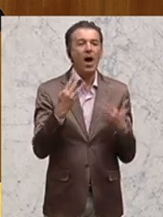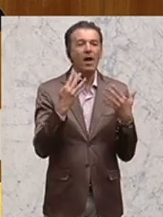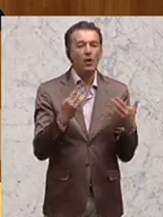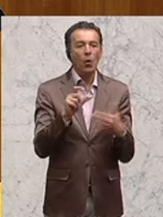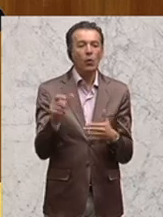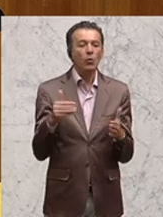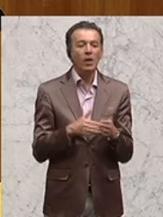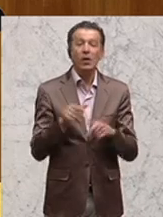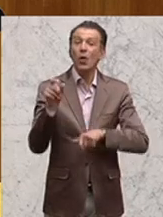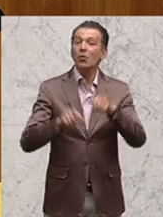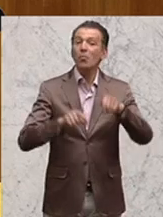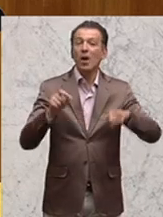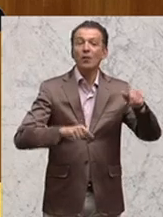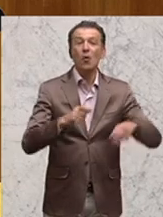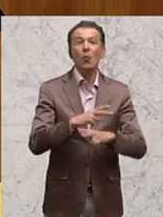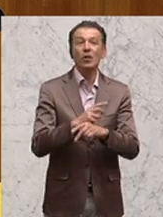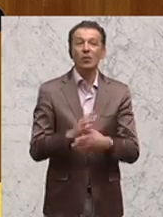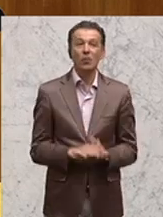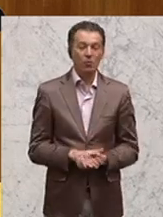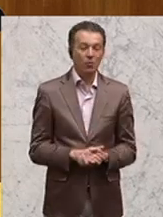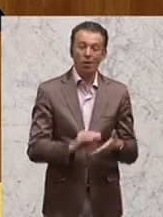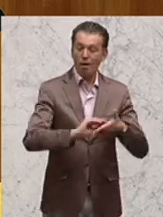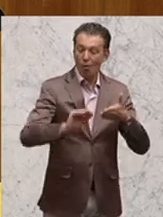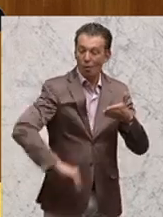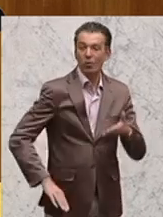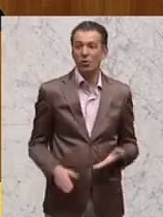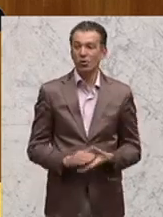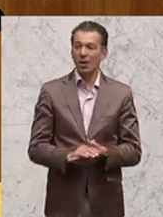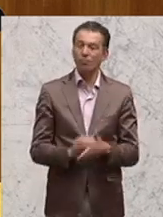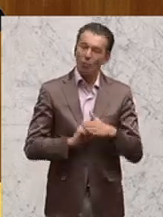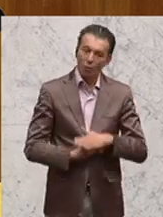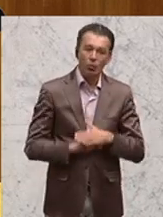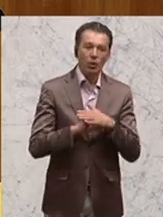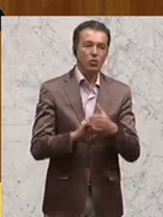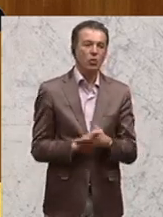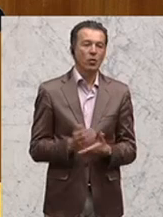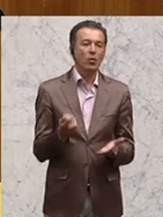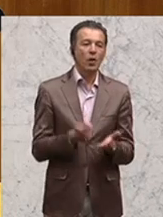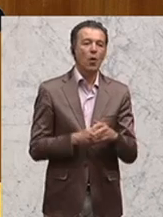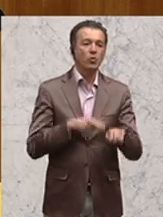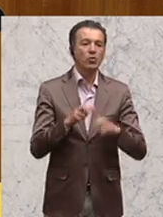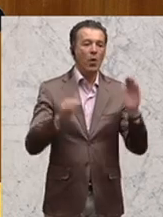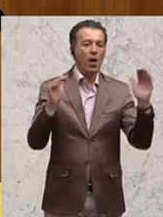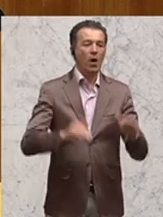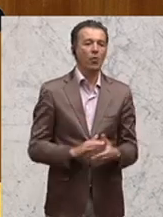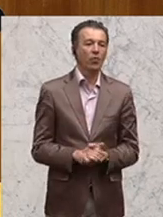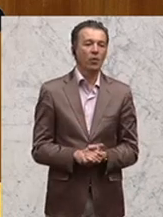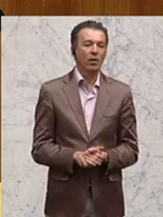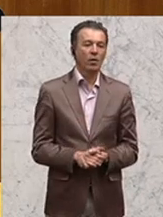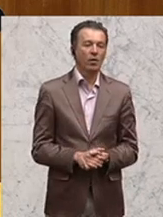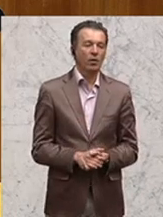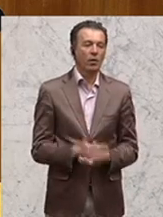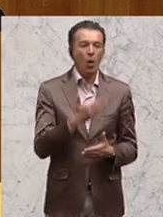900.000 Menschen in diesem Land haben unterschrieben und haben unterstützt, Lohnsteuer runter. Und die haben